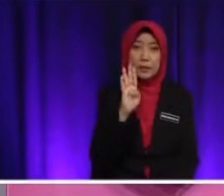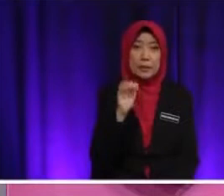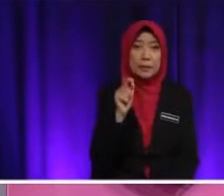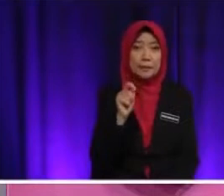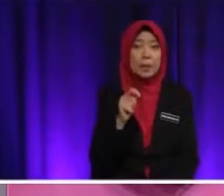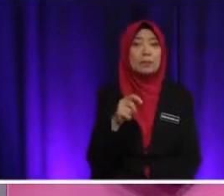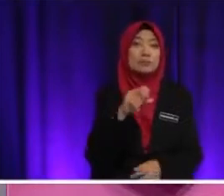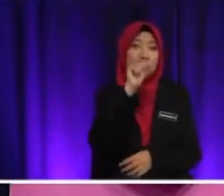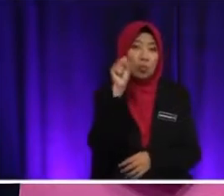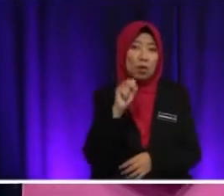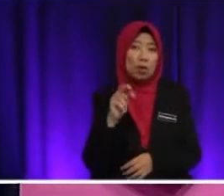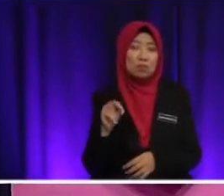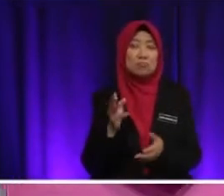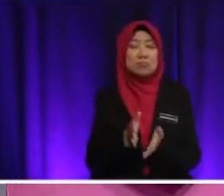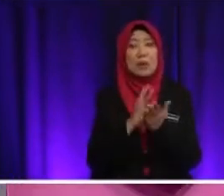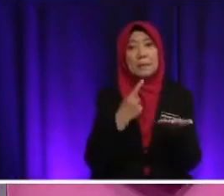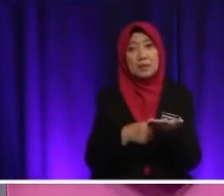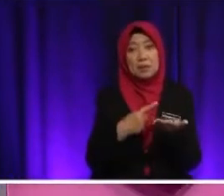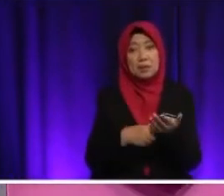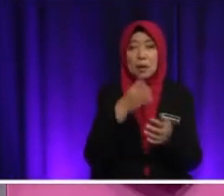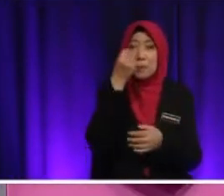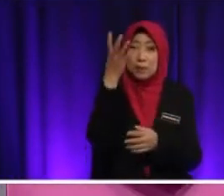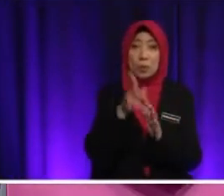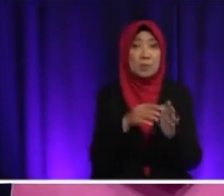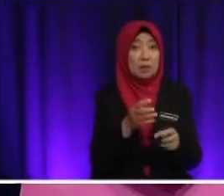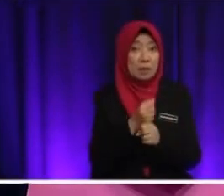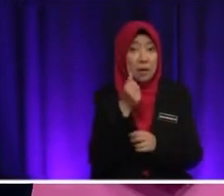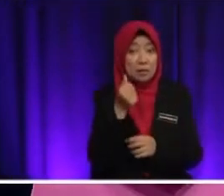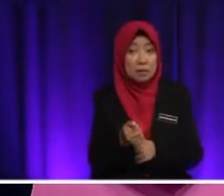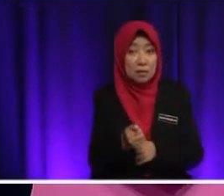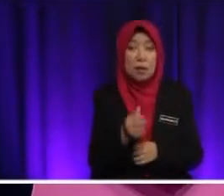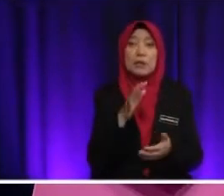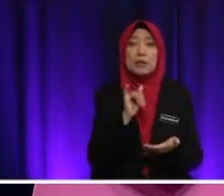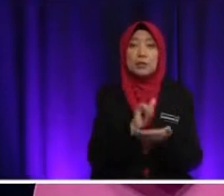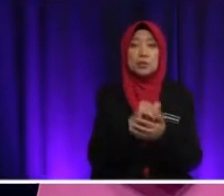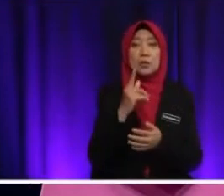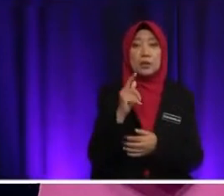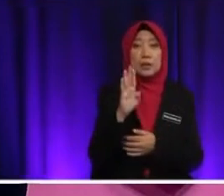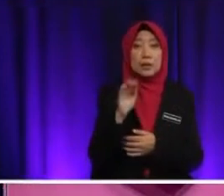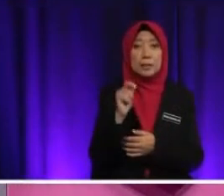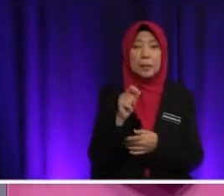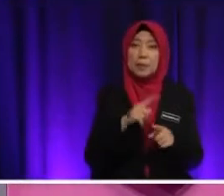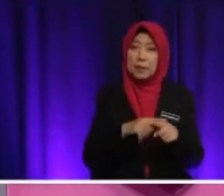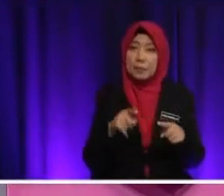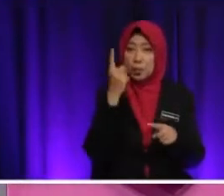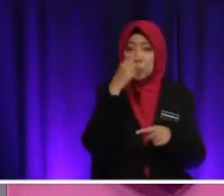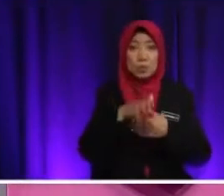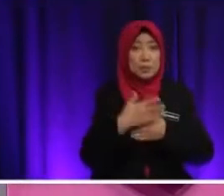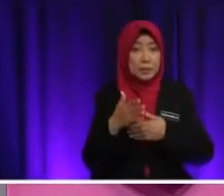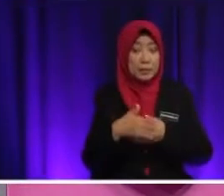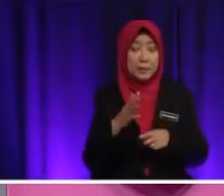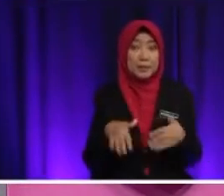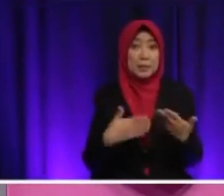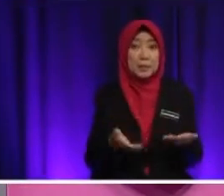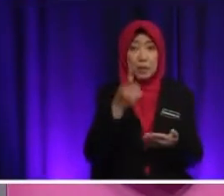soalannya bincangkan, kemukakan pendapat anda, kan? Itu soalan-soalan yang kebat. Tapi untuk senangkan kepada murid-murid sekalian bagaimana nak jawab